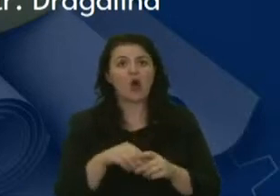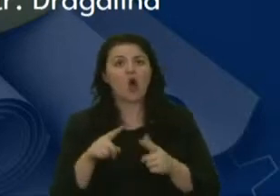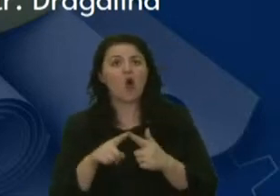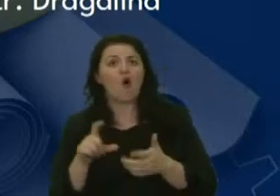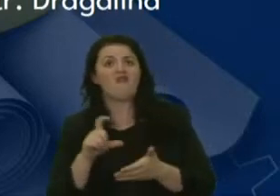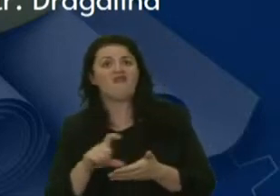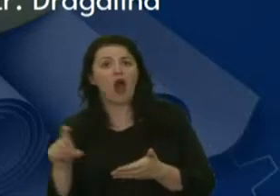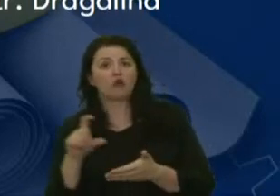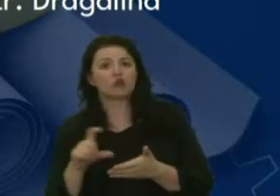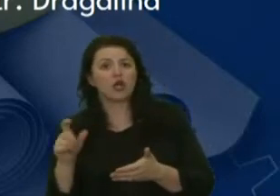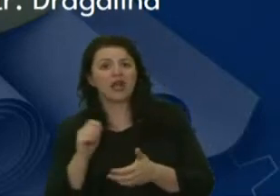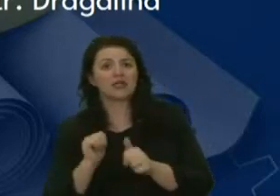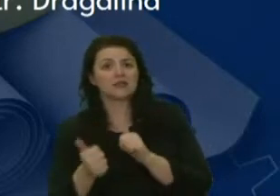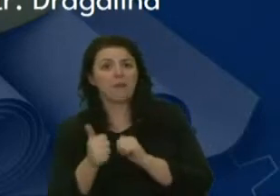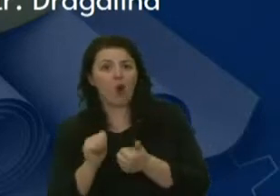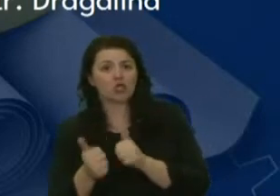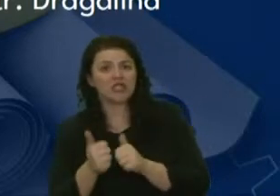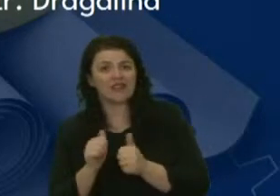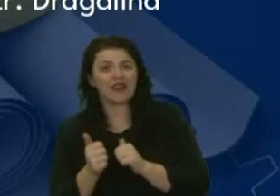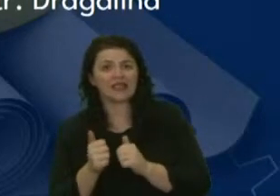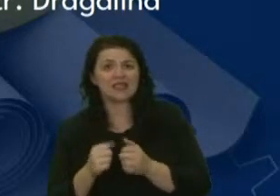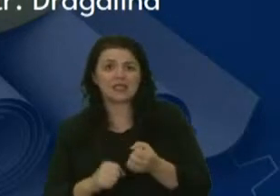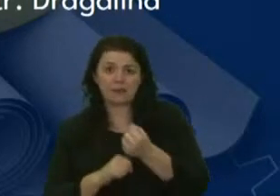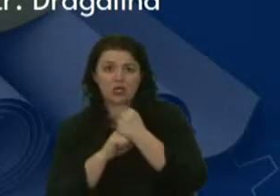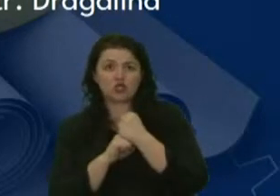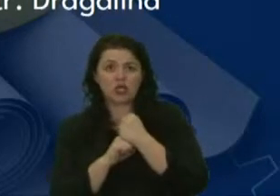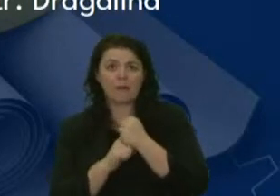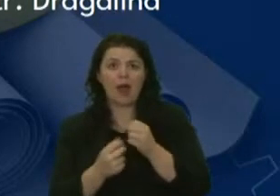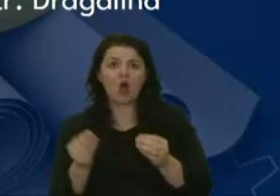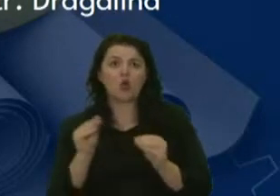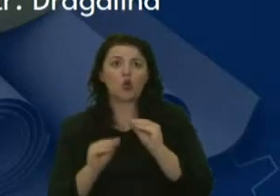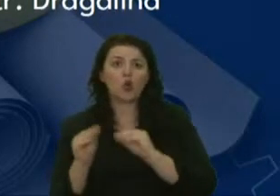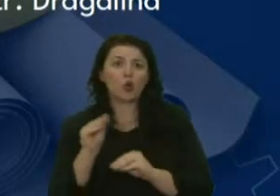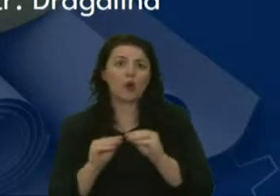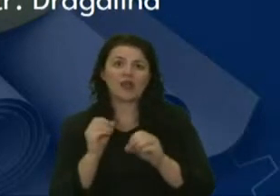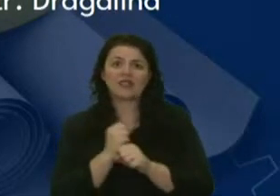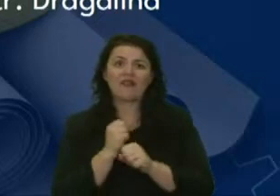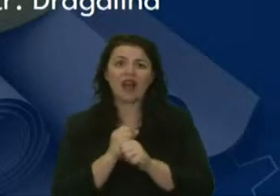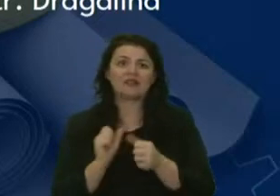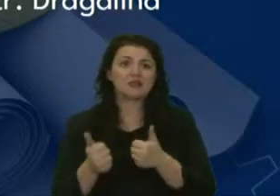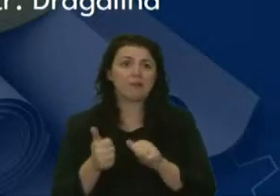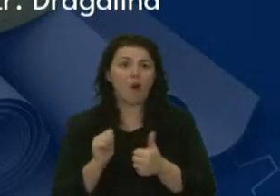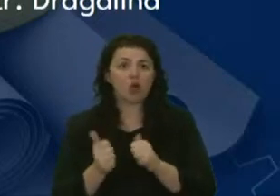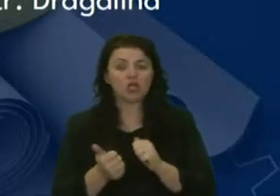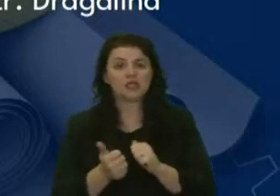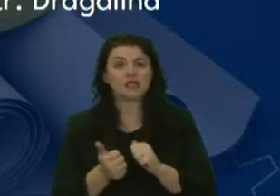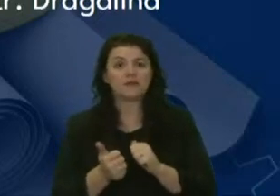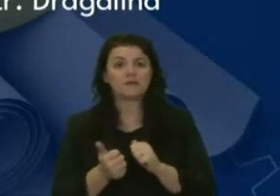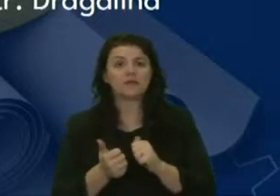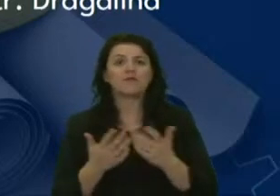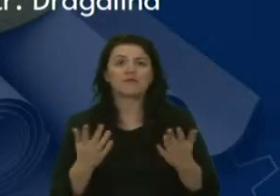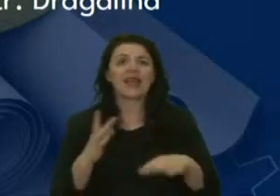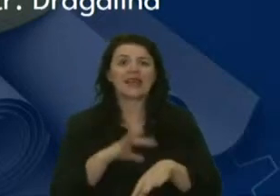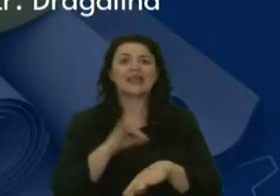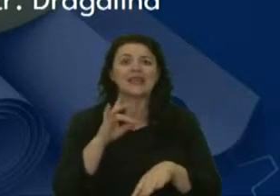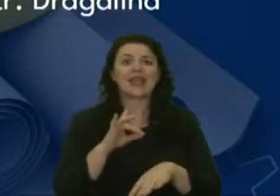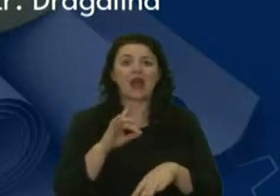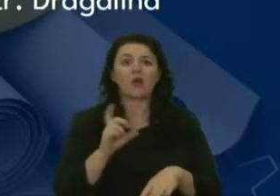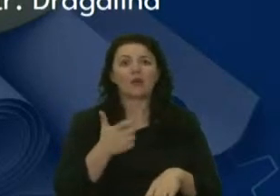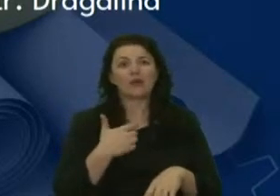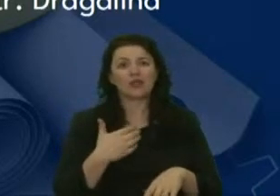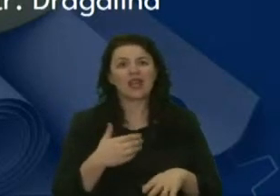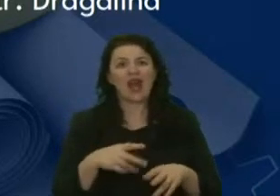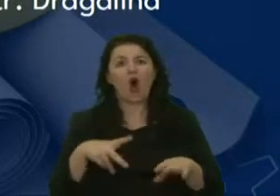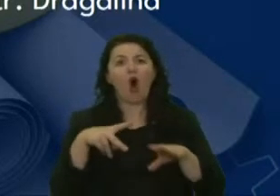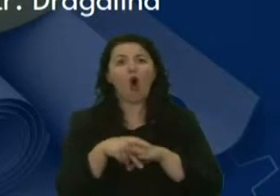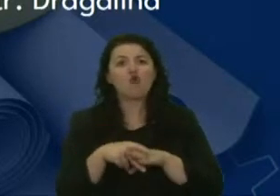activități sportive sprijinim participarea lor la diverse cluburi să practice orice fel de sport doresc adică ideea de a îi putea ține